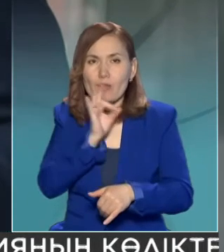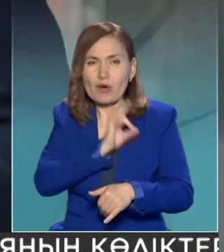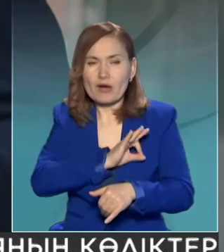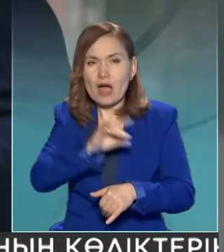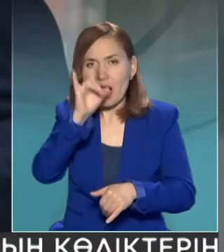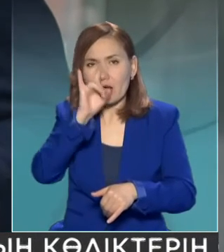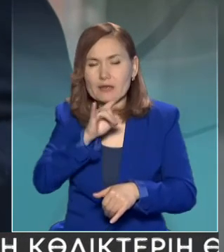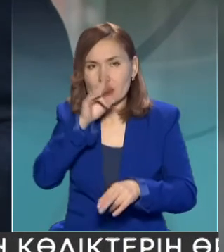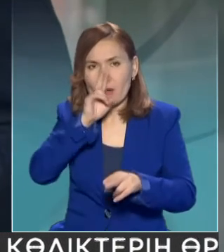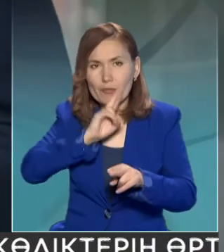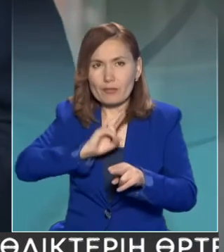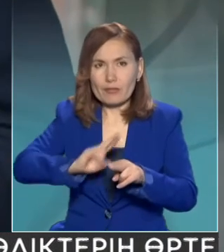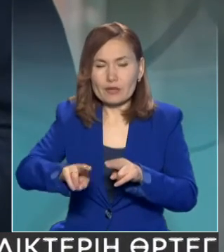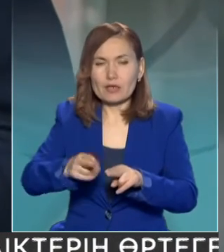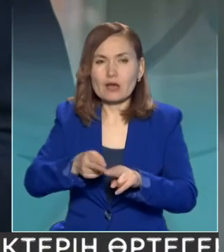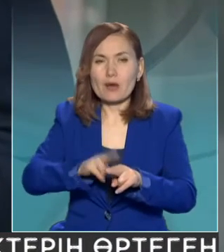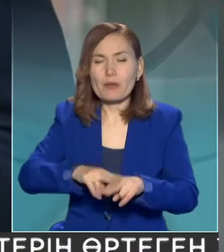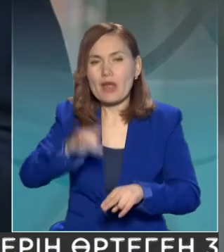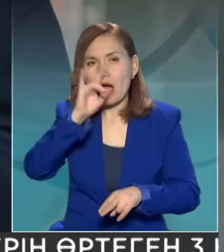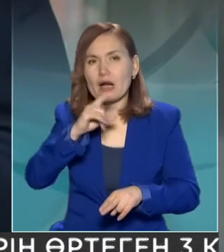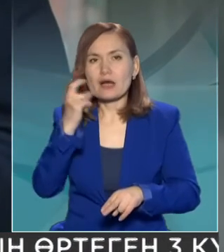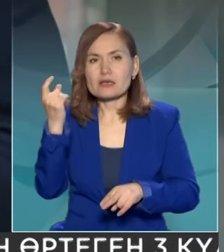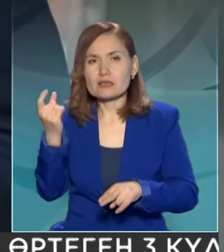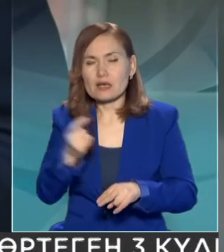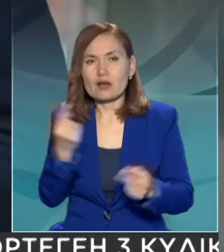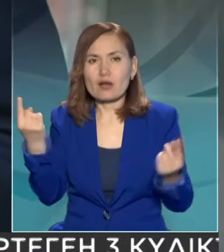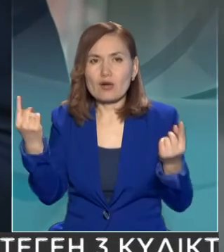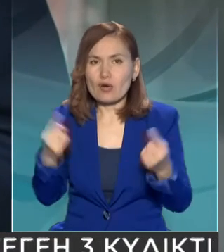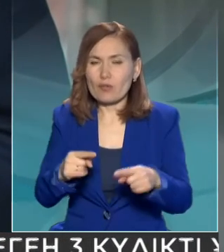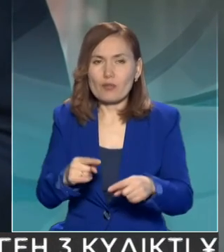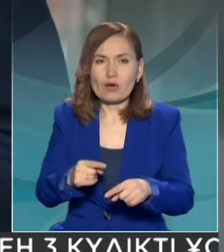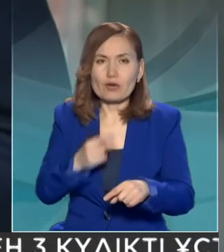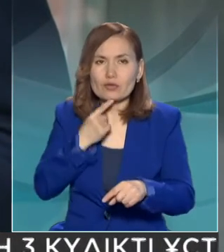КТК қорындағы ақау ел экономикасына едәуір